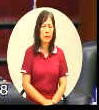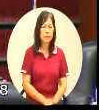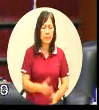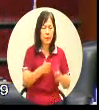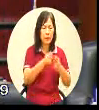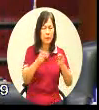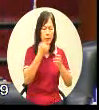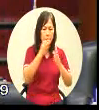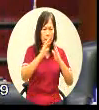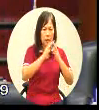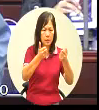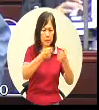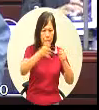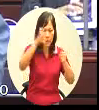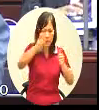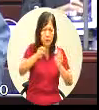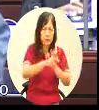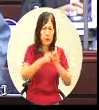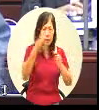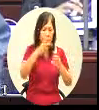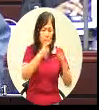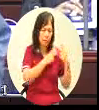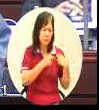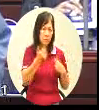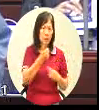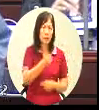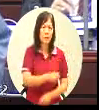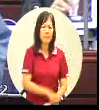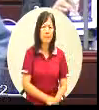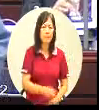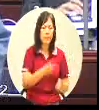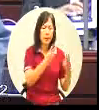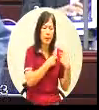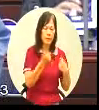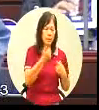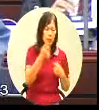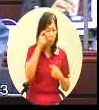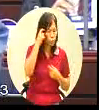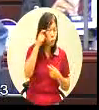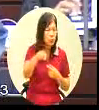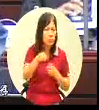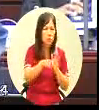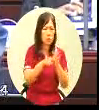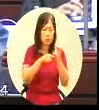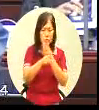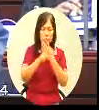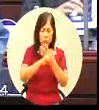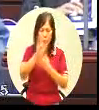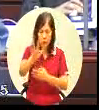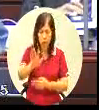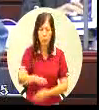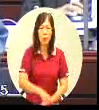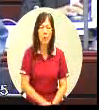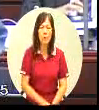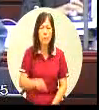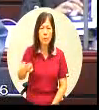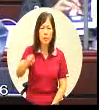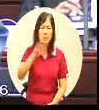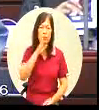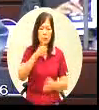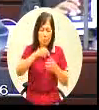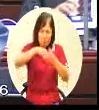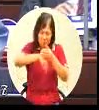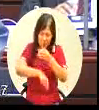谢谢议长，谢谢蔡议员。蔡议员，我想这是你的专业，你在这个部分的深